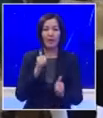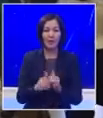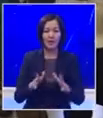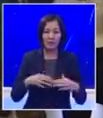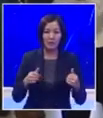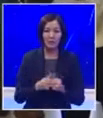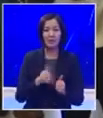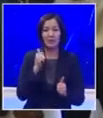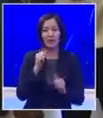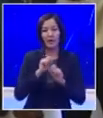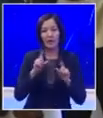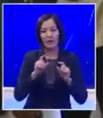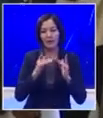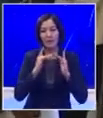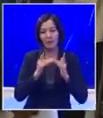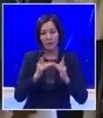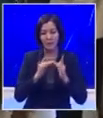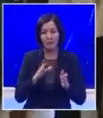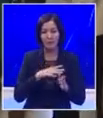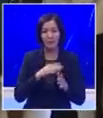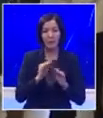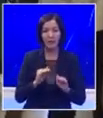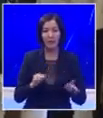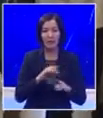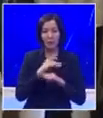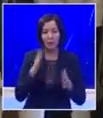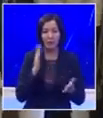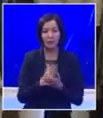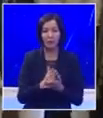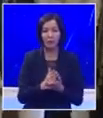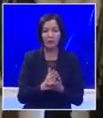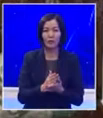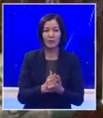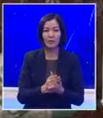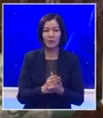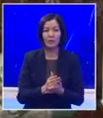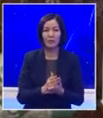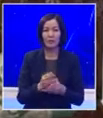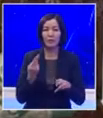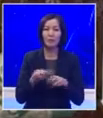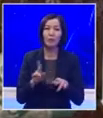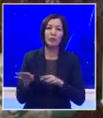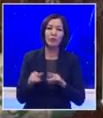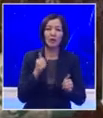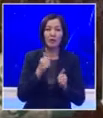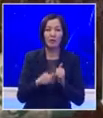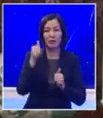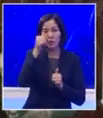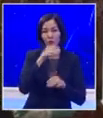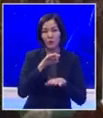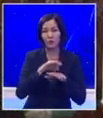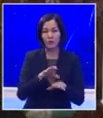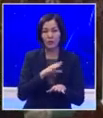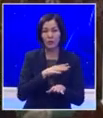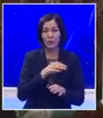тербетіп, үйінде шүпірлеген балдары көп болсын. Бұл шара жыл сайын өтіп келе жатыр. Жылда